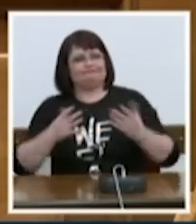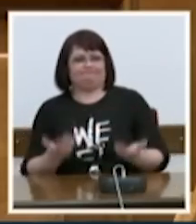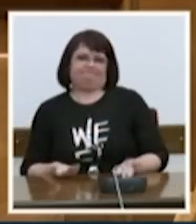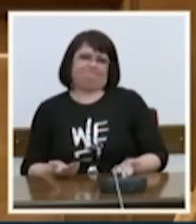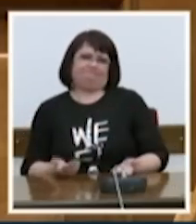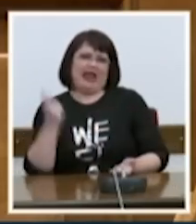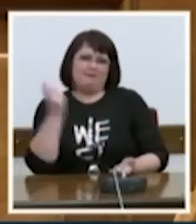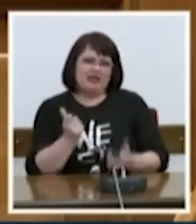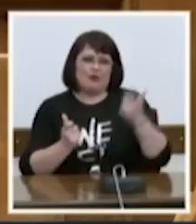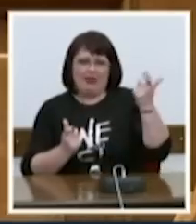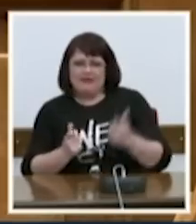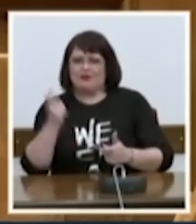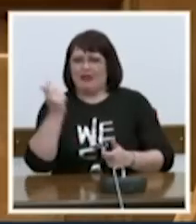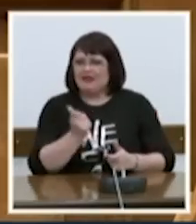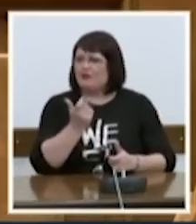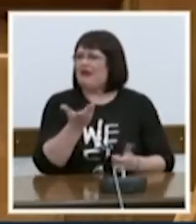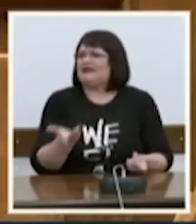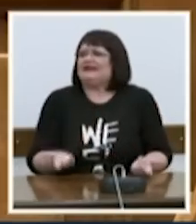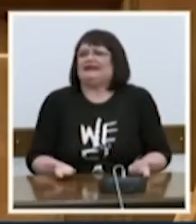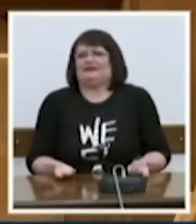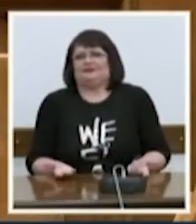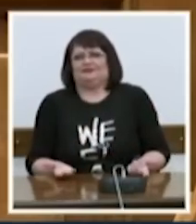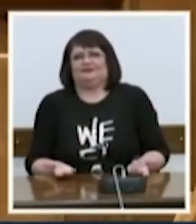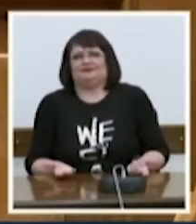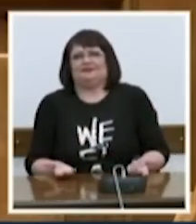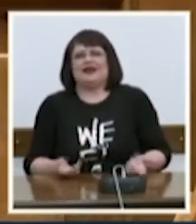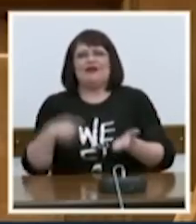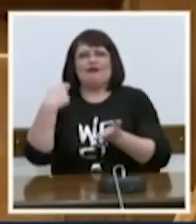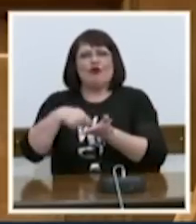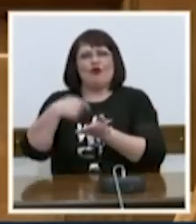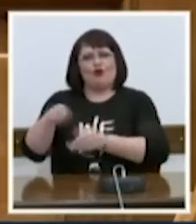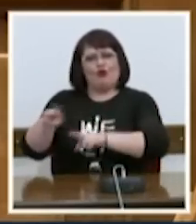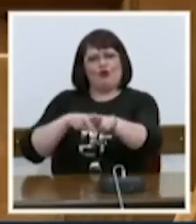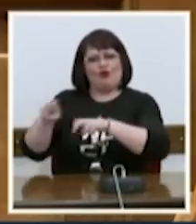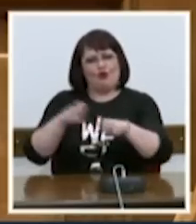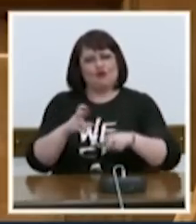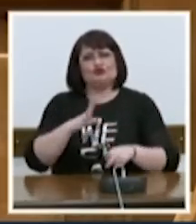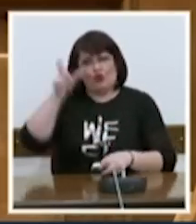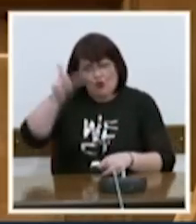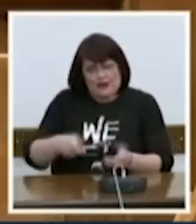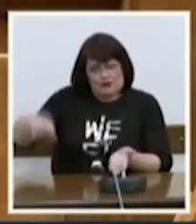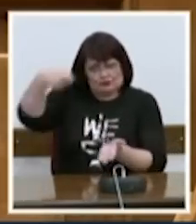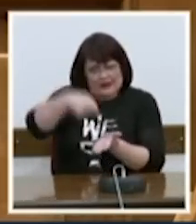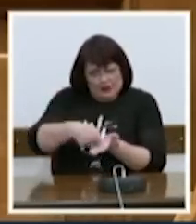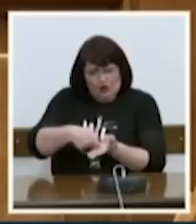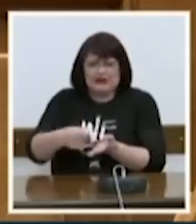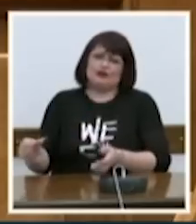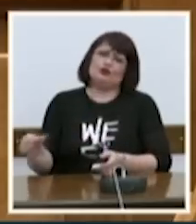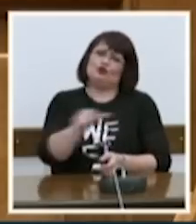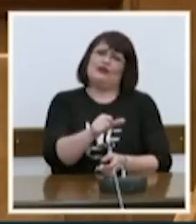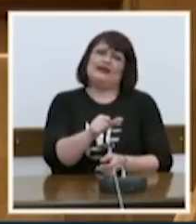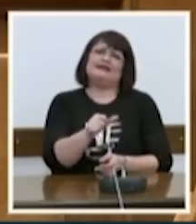pass τα οποία προέρχονται πάλι από τους φόρους που πληρώνει ο ίδιος ο ελληνικός λαός. Αν